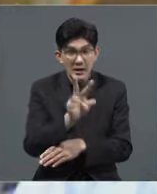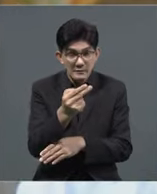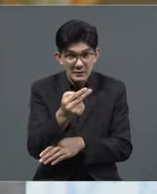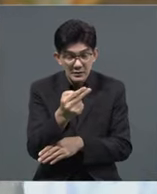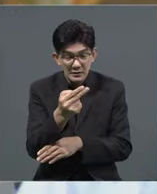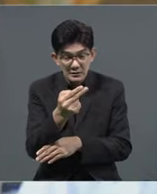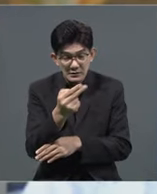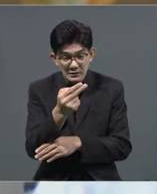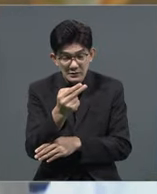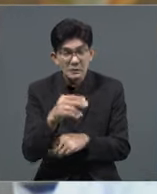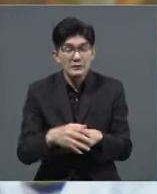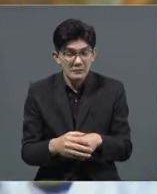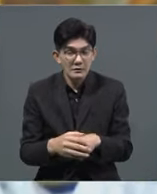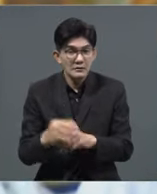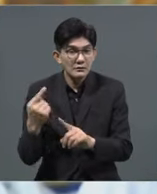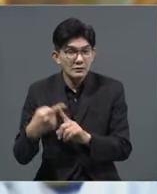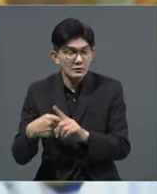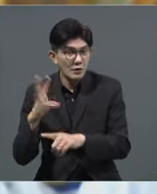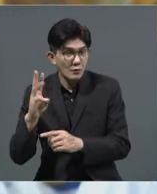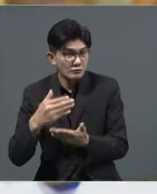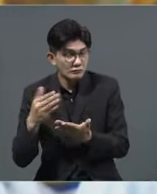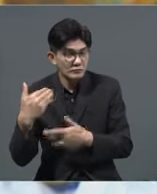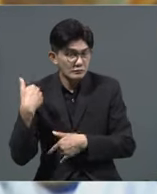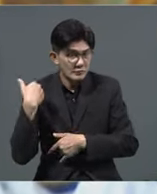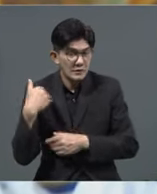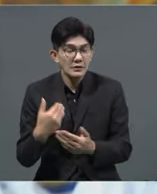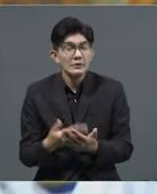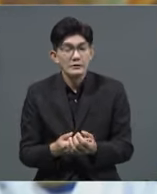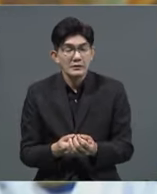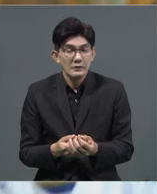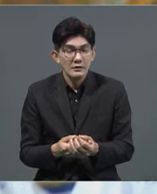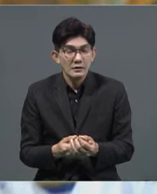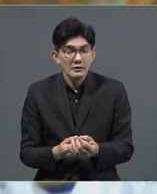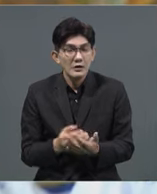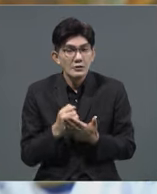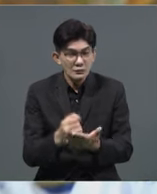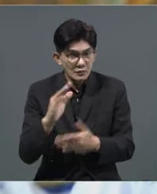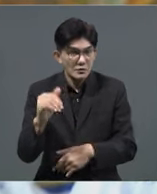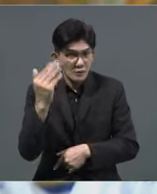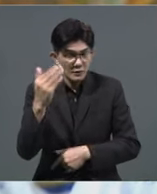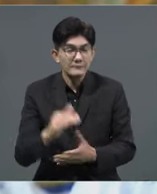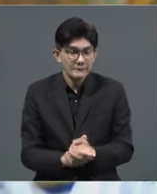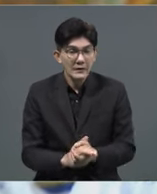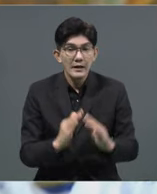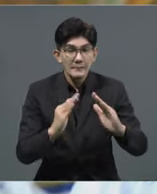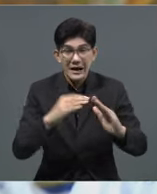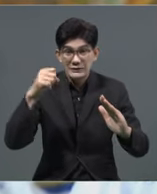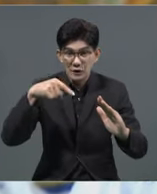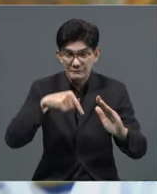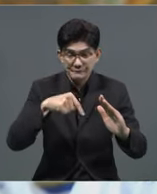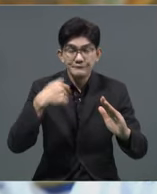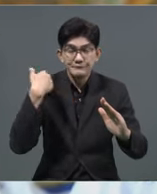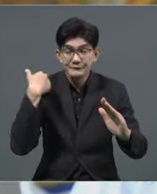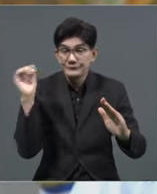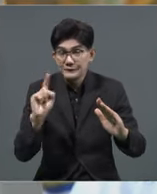6เดือน 50,000 บาทนะครับอันนี้ก็มาช่วยกันช่วงเฉพาะหน้าเนี่ยต้องซ่อมแซมบ้าน